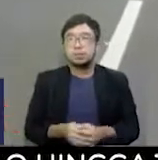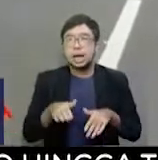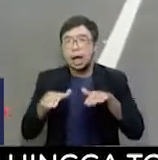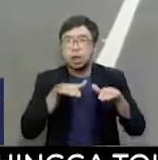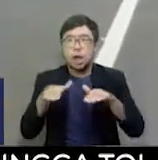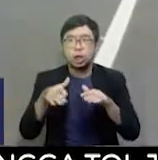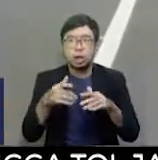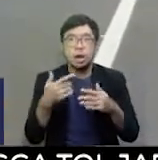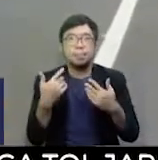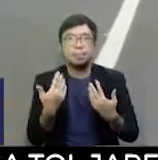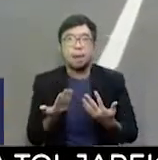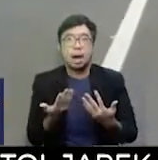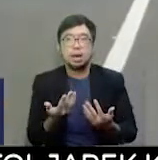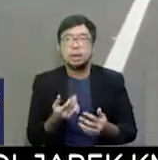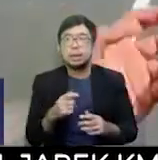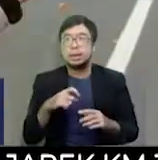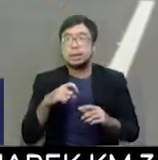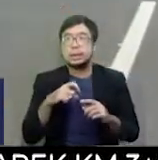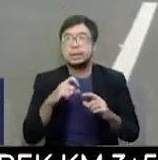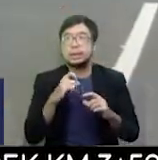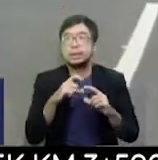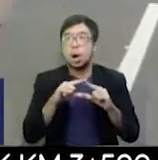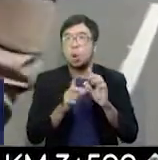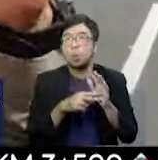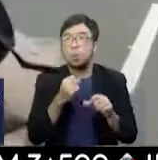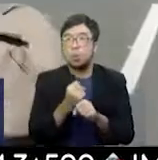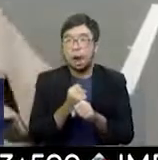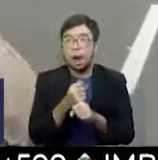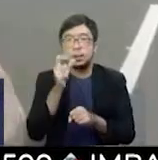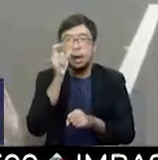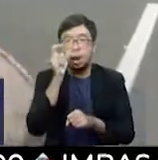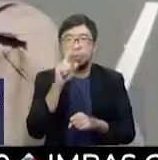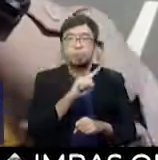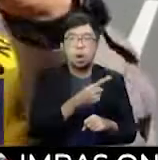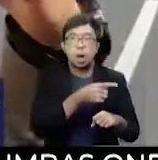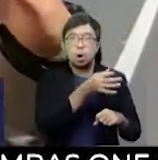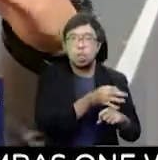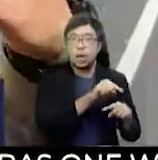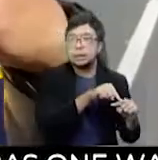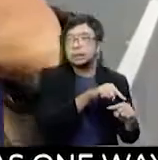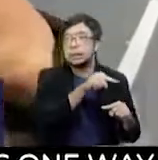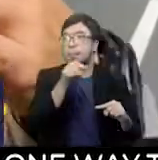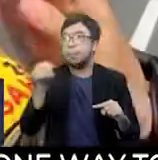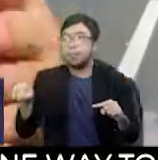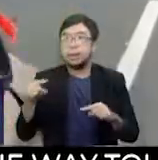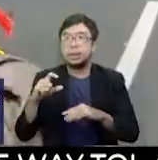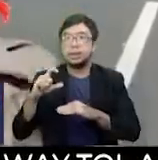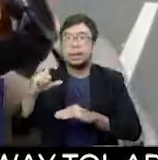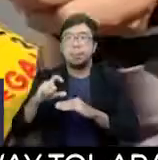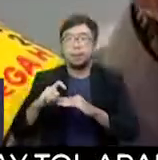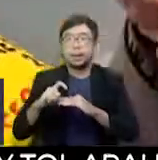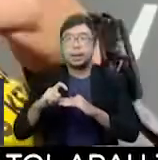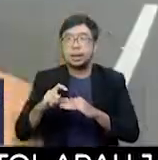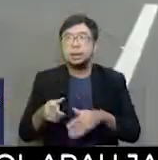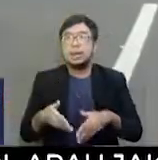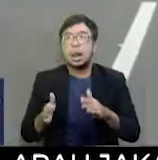di titik Cawang ini, seluruh kendaraan yang dari arah tol kota yang menuju ke arah Cikampek, kita alihkan ke kiri, nanti